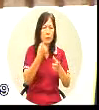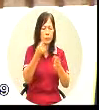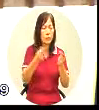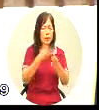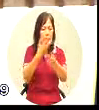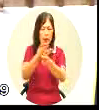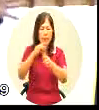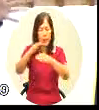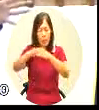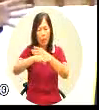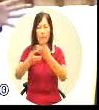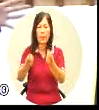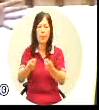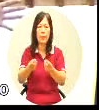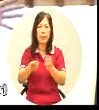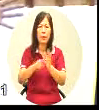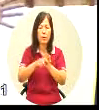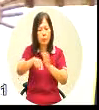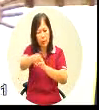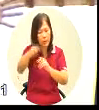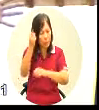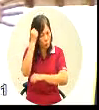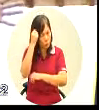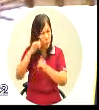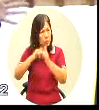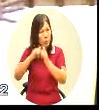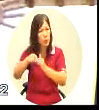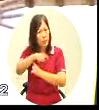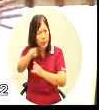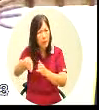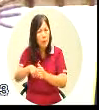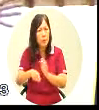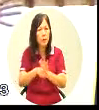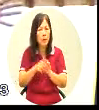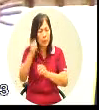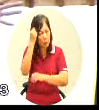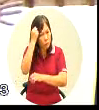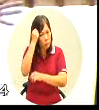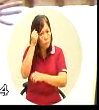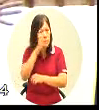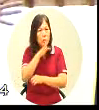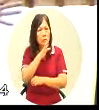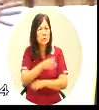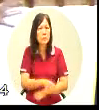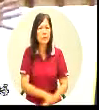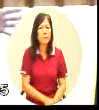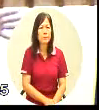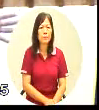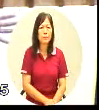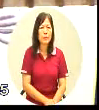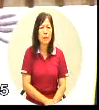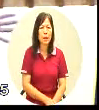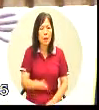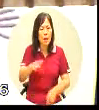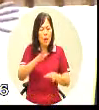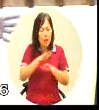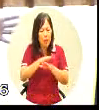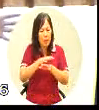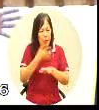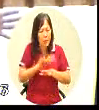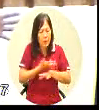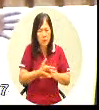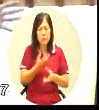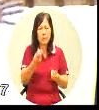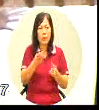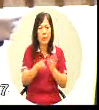公道。要知道柴山居民其实他们住的是不是很安稳，因为